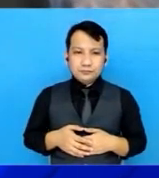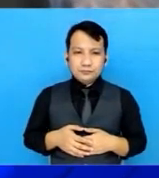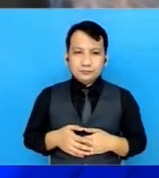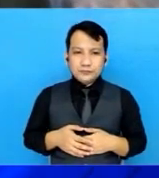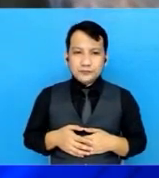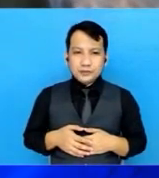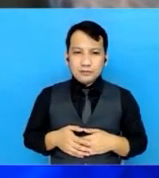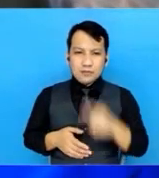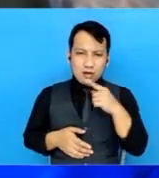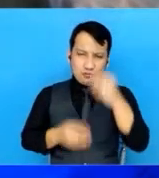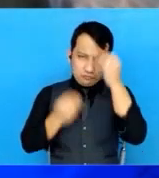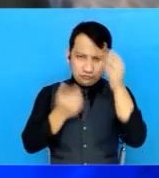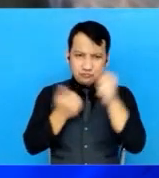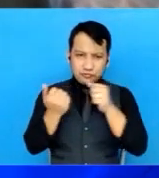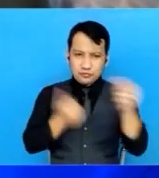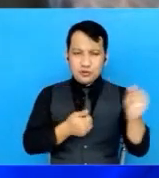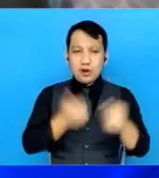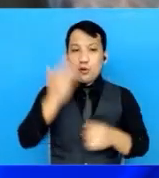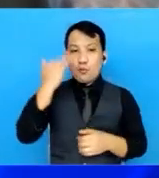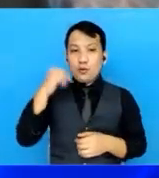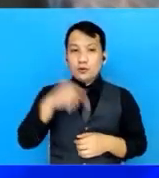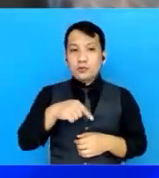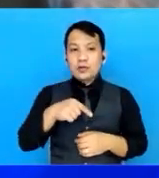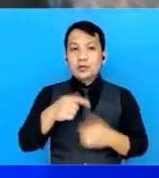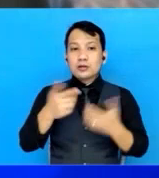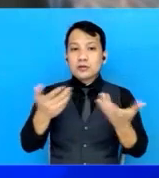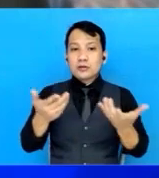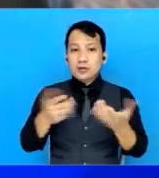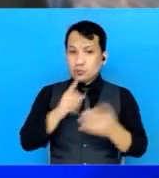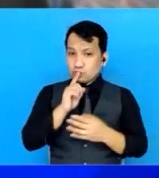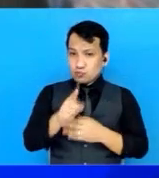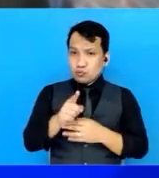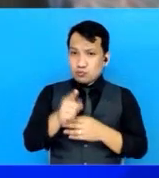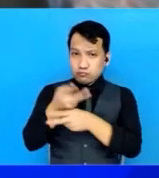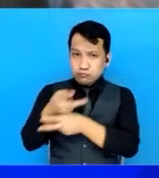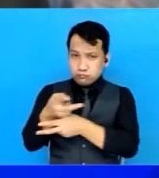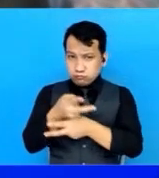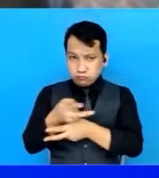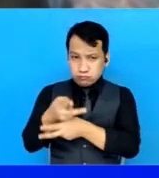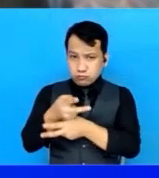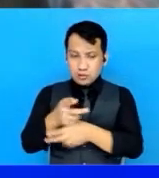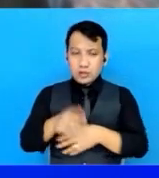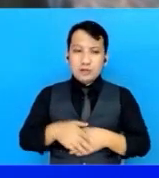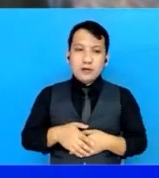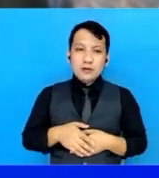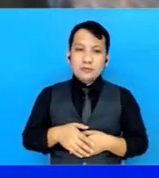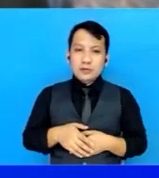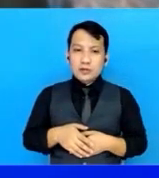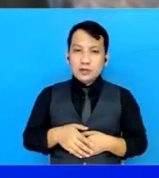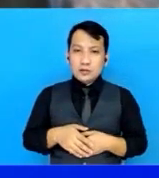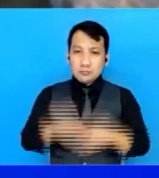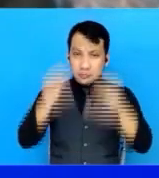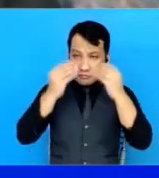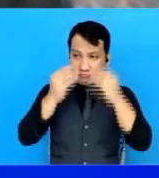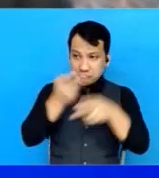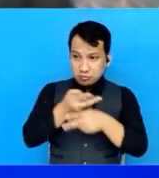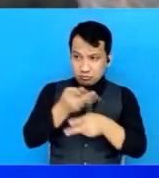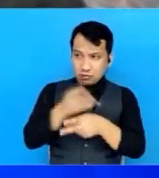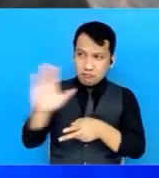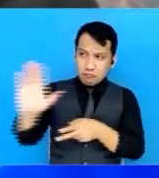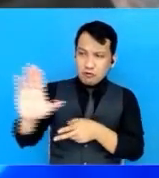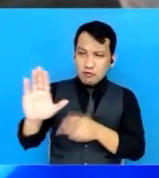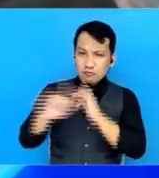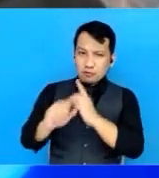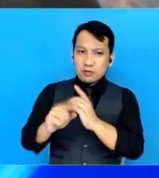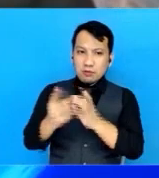Sunod ako dyan. Dahil dito, at least, talaga mag-iingat ka. Yung mga ngayon, magkakaroon na talaga ng lesson